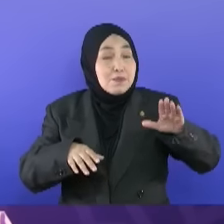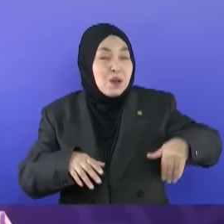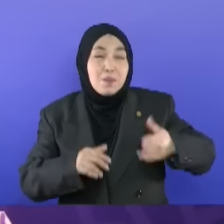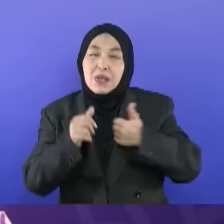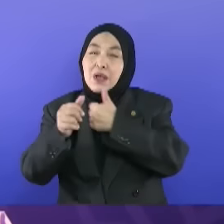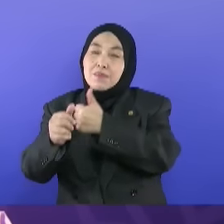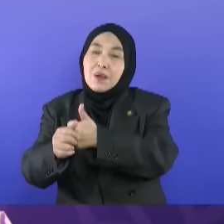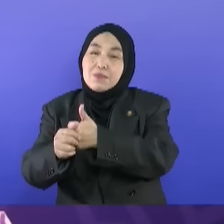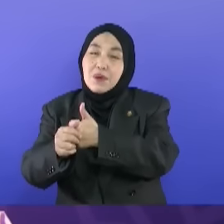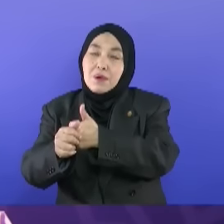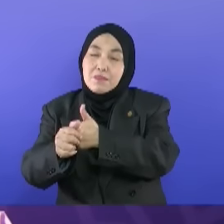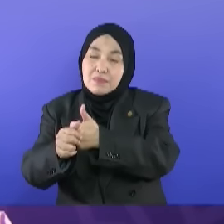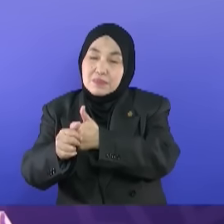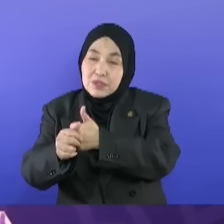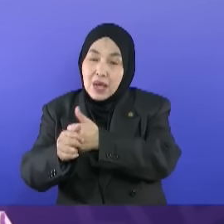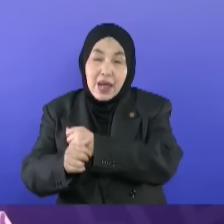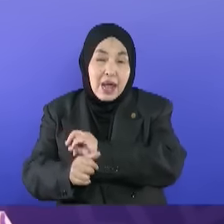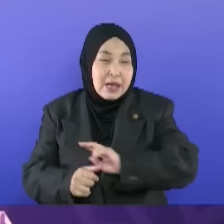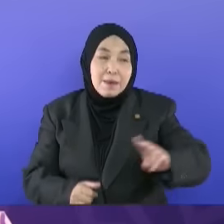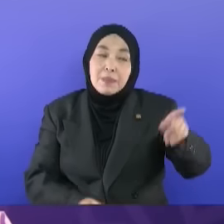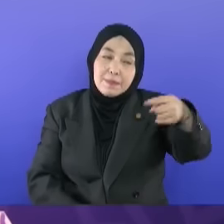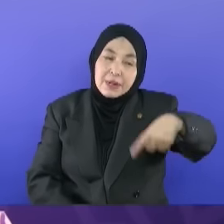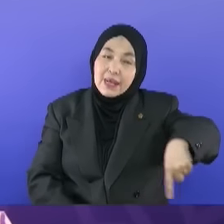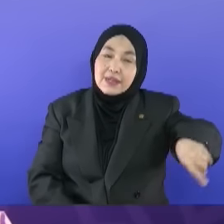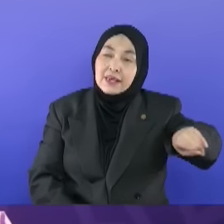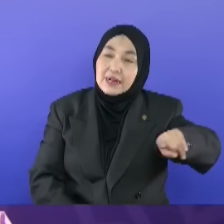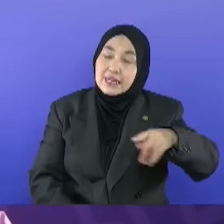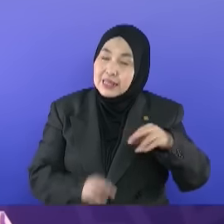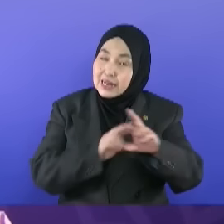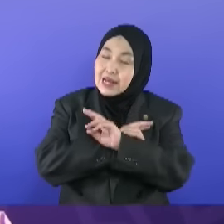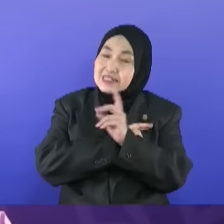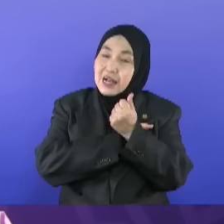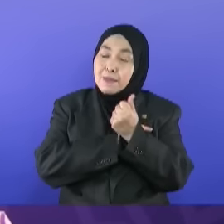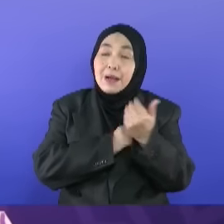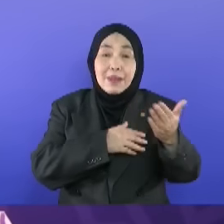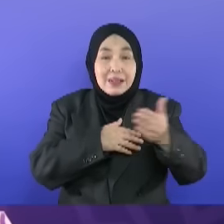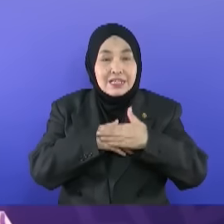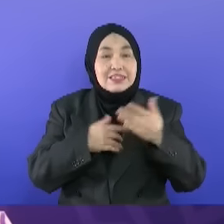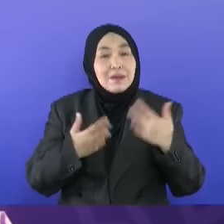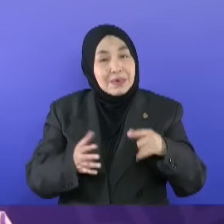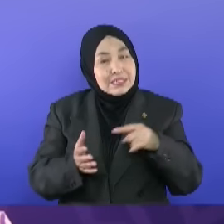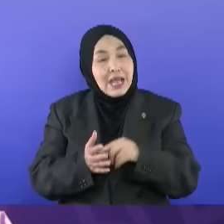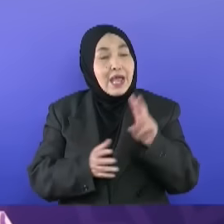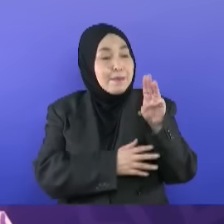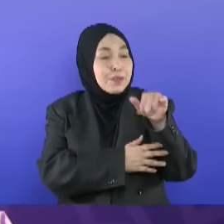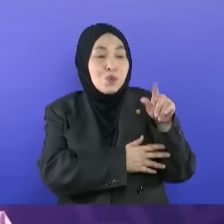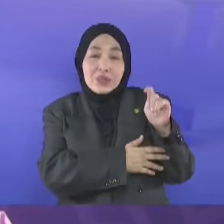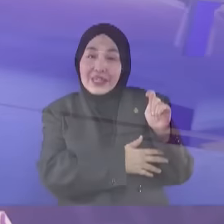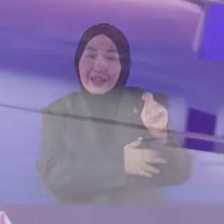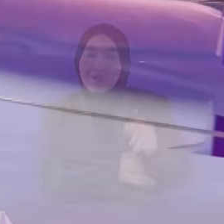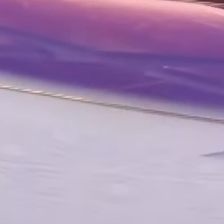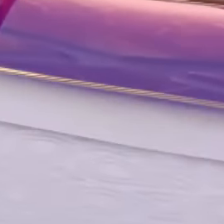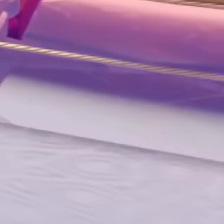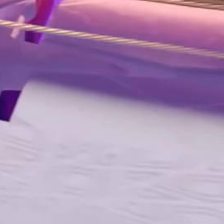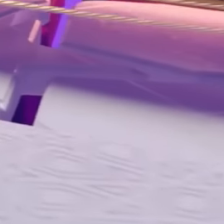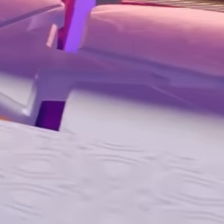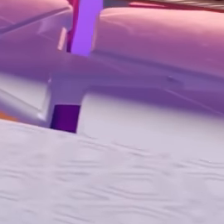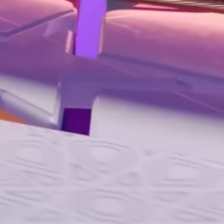mengikuti ag sehinggalah engkau mengikuti agama mereka. Kita berehat seketika kembali selepas ini. My Quran time